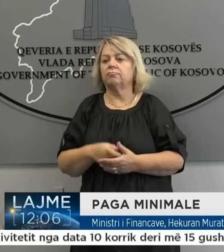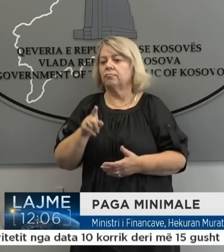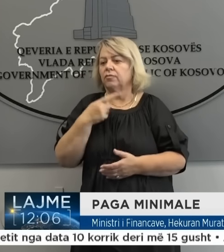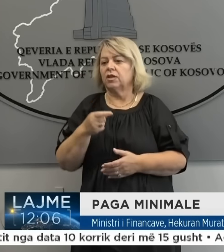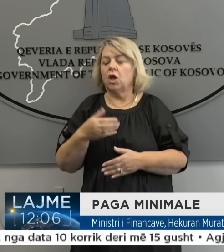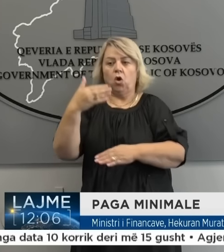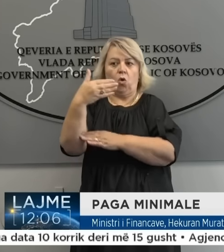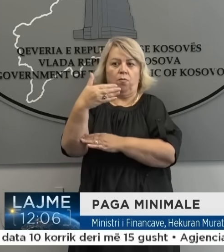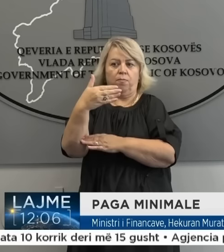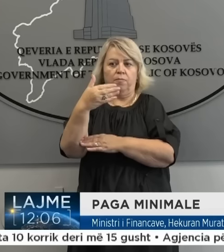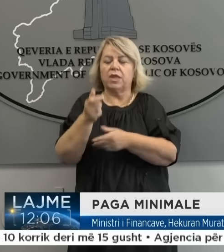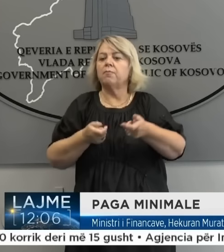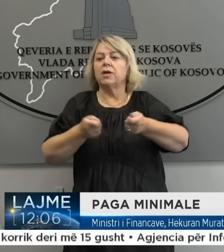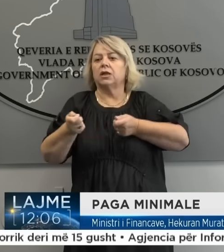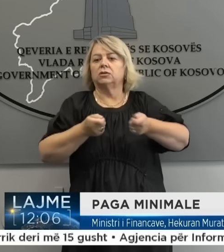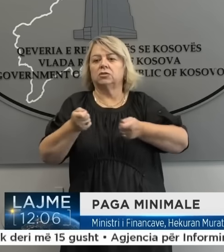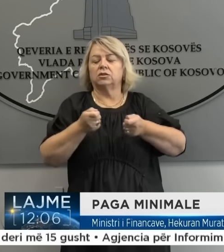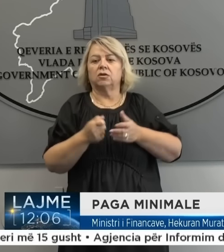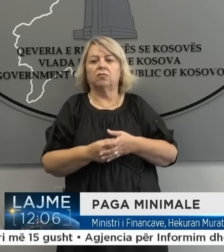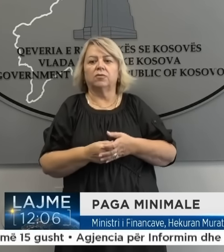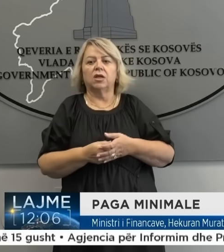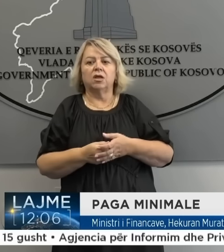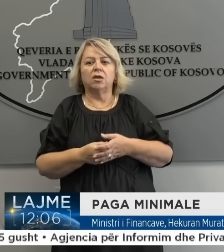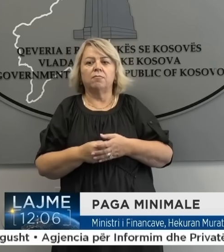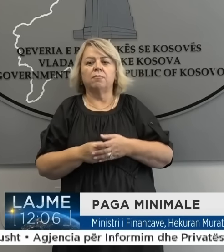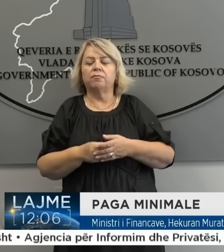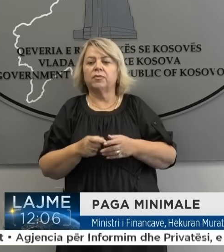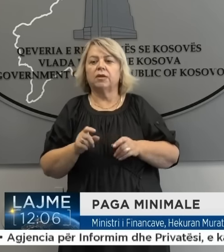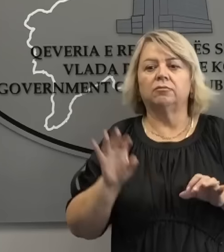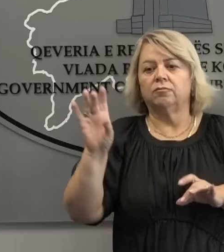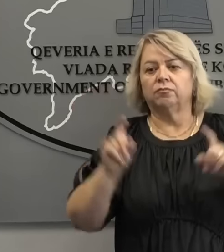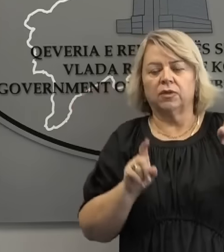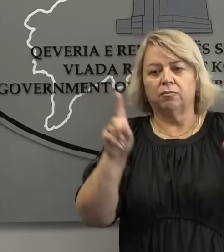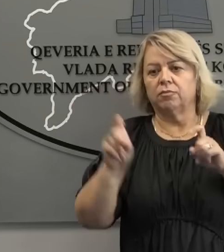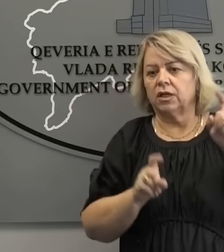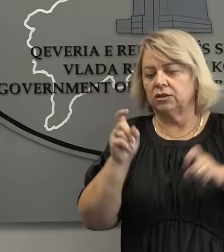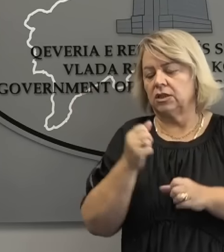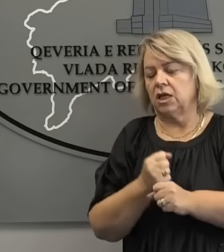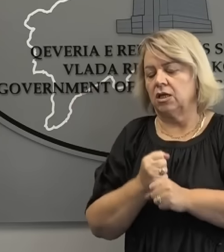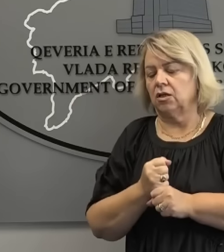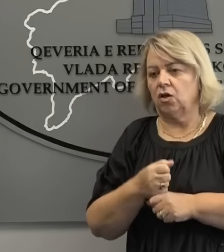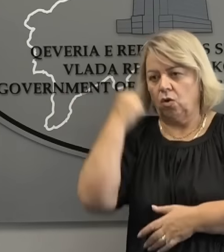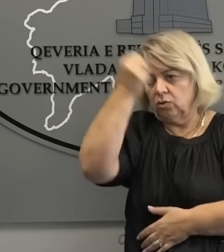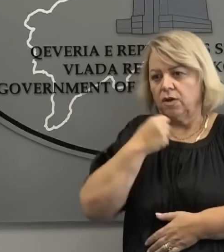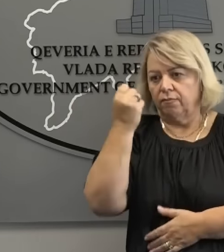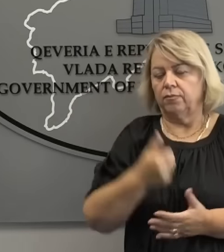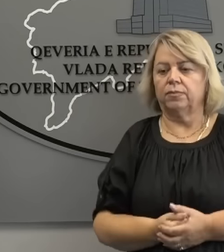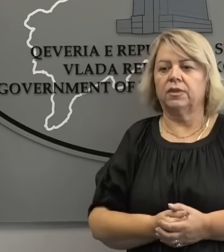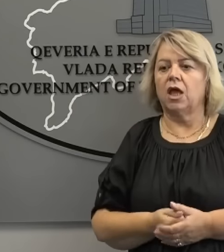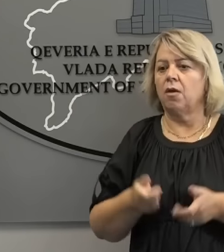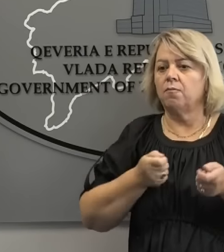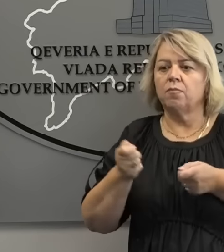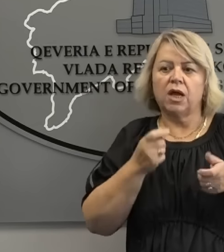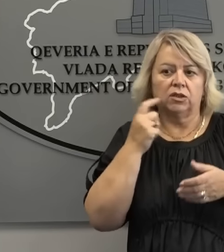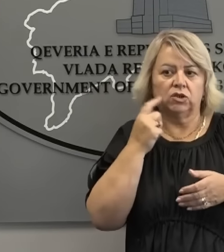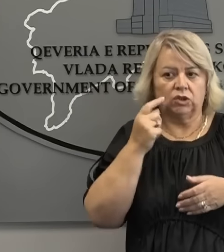për kompaninë e menaxhimit të deponive të Kosovës, që është grant pra që përfitohet nga KfW, apo Banka